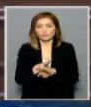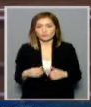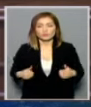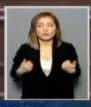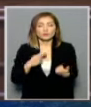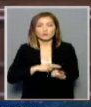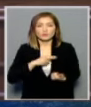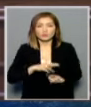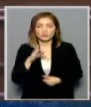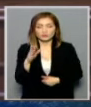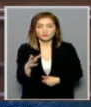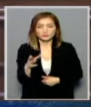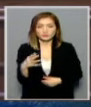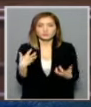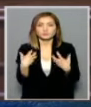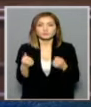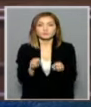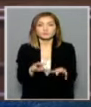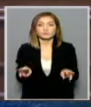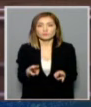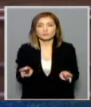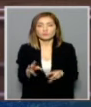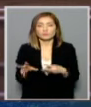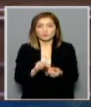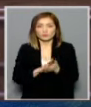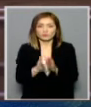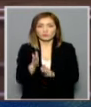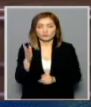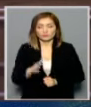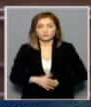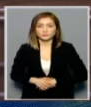ету мәселесін денсаулық сақтау министрлігімен пысықтасын.